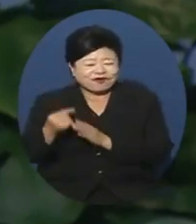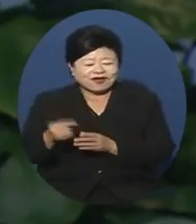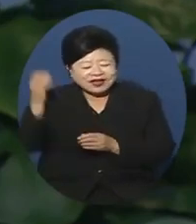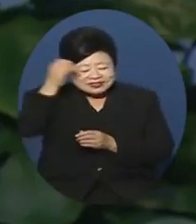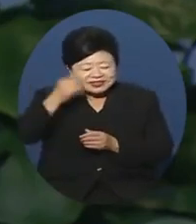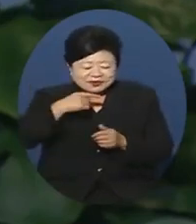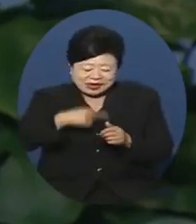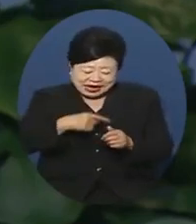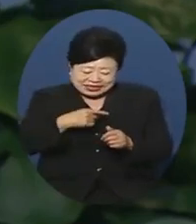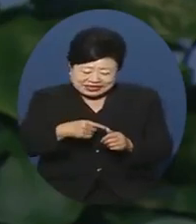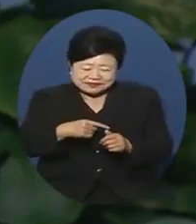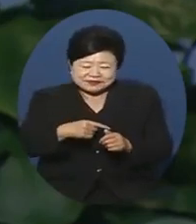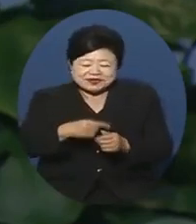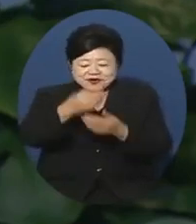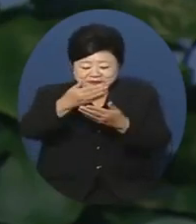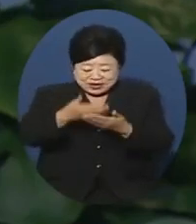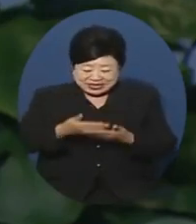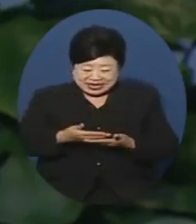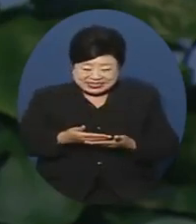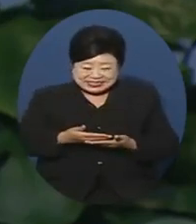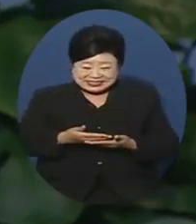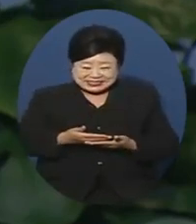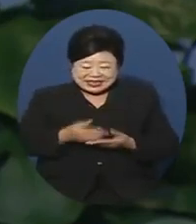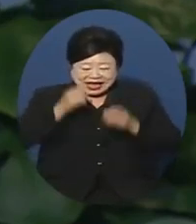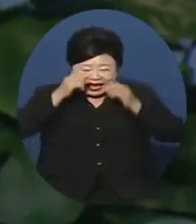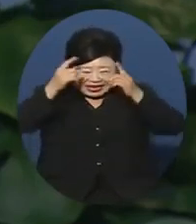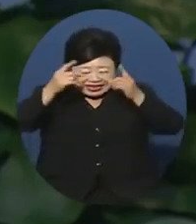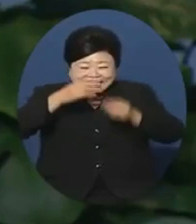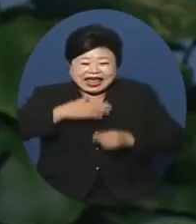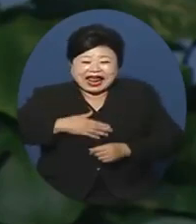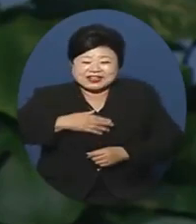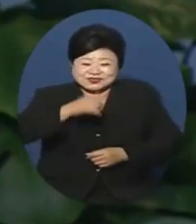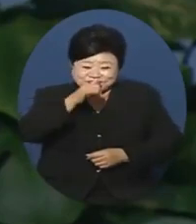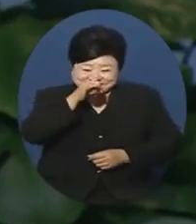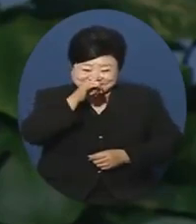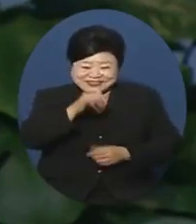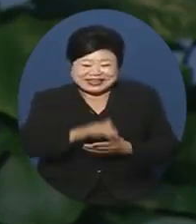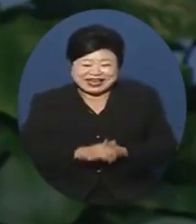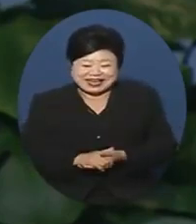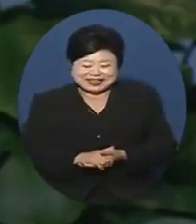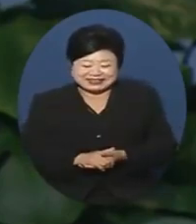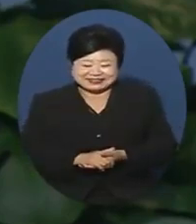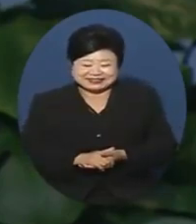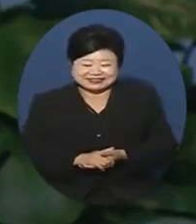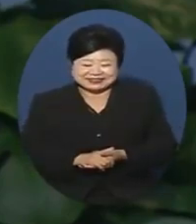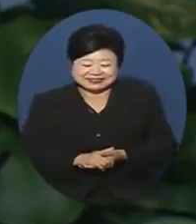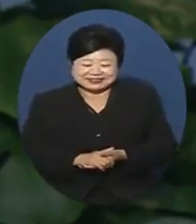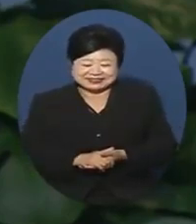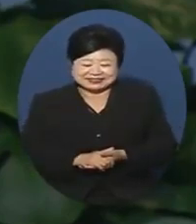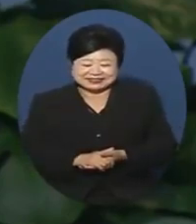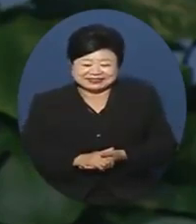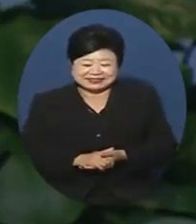성령의 가르침을 받아야 깨달아 알 수가 있는 것입니다.